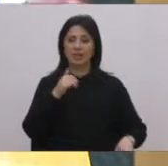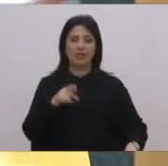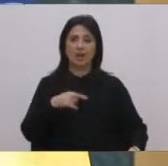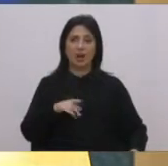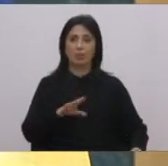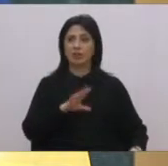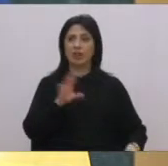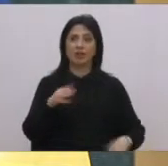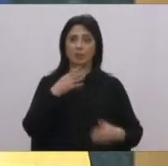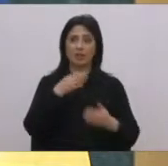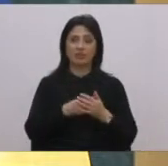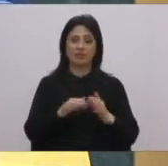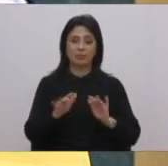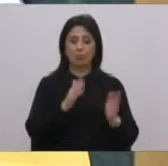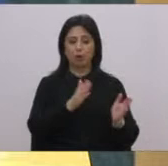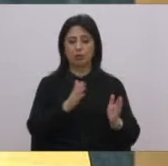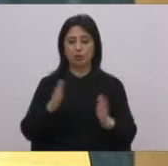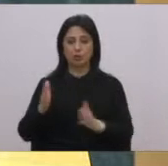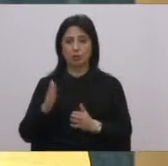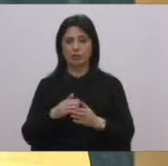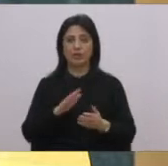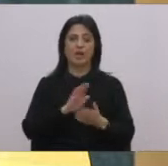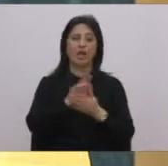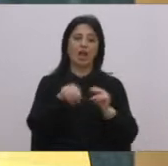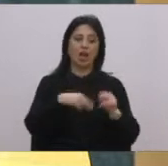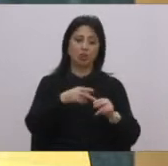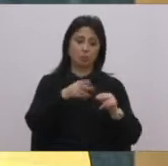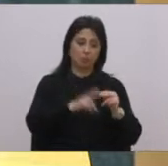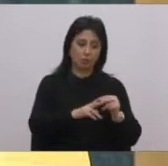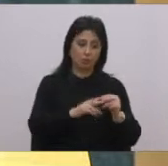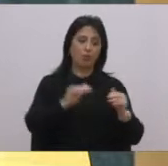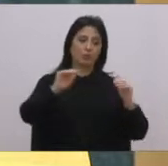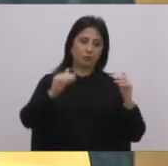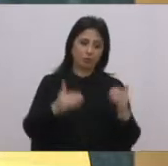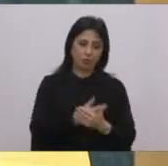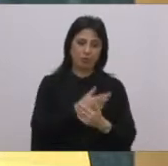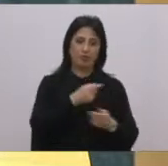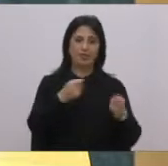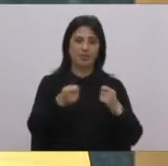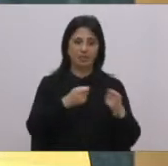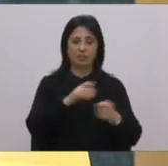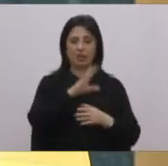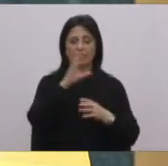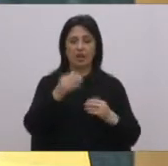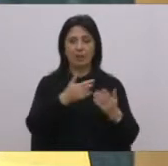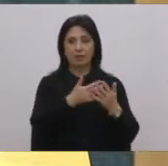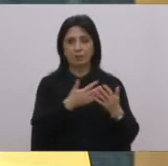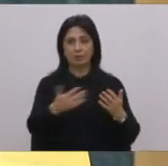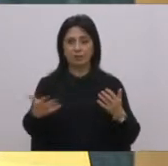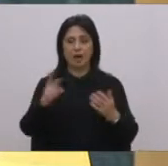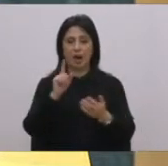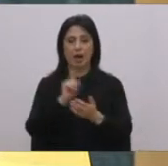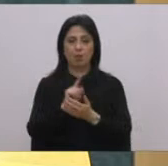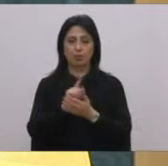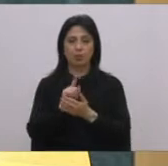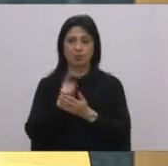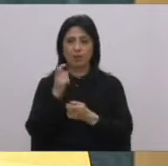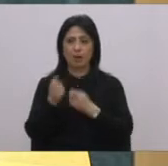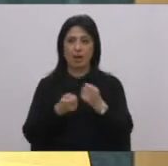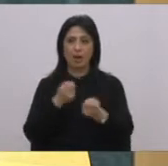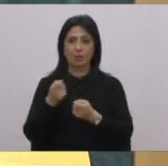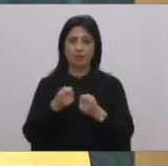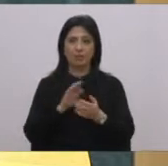ვინაიდან ყველაფერს თავისი პროცედურა გააჩნია, იგივე ხელშეკრულების შეწყვეტასაც ძალიან სიფრთხილით და ყველა იმ აუცილებელი ელემენტის